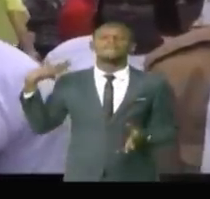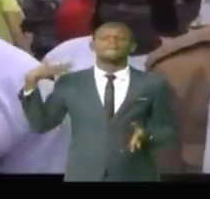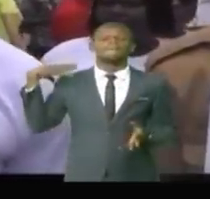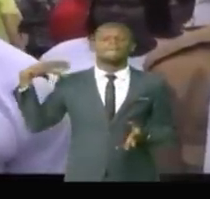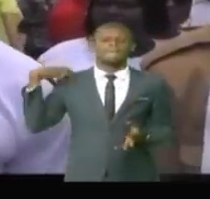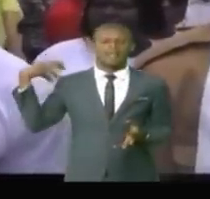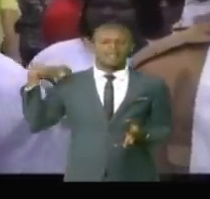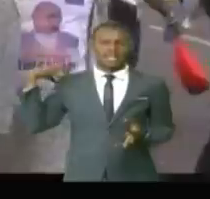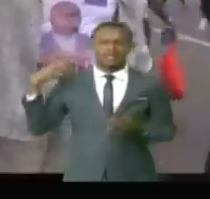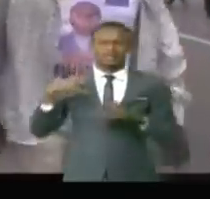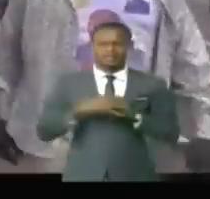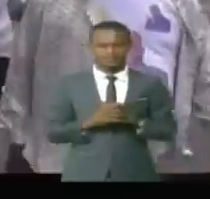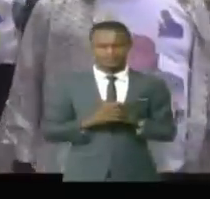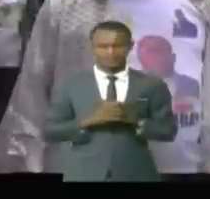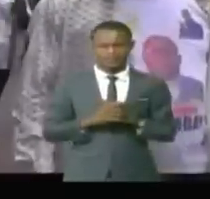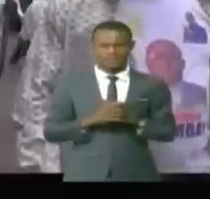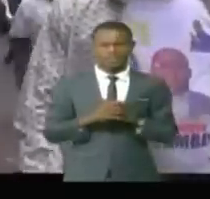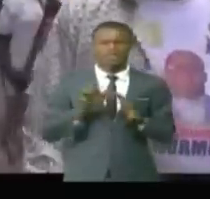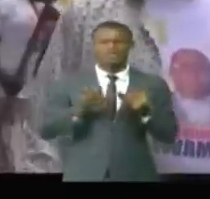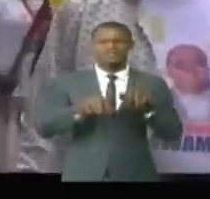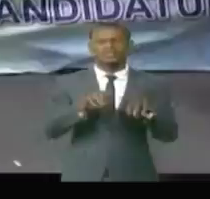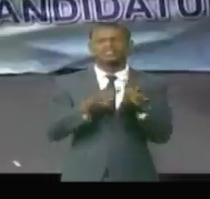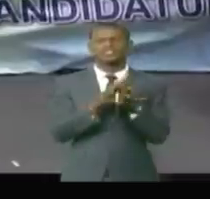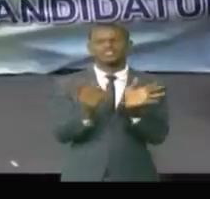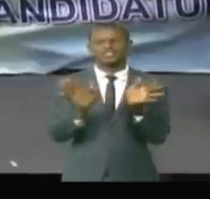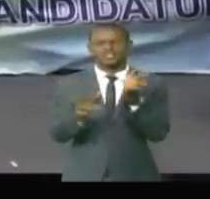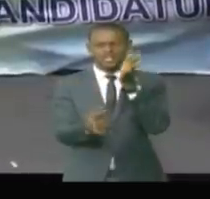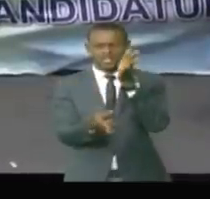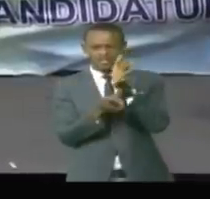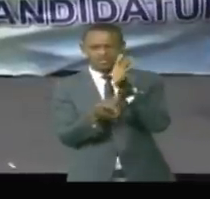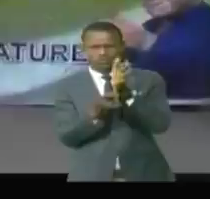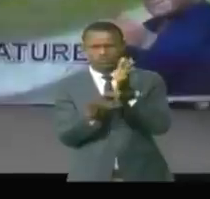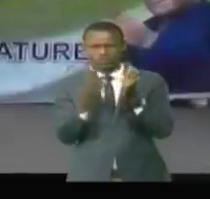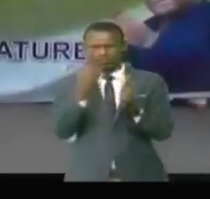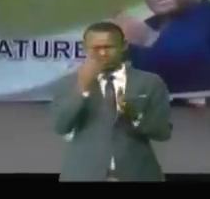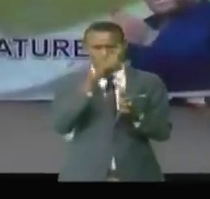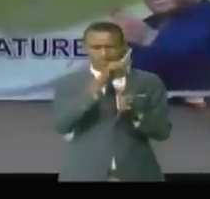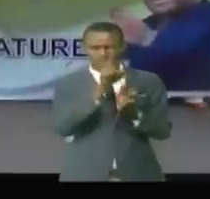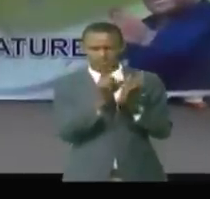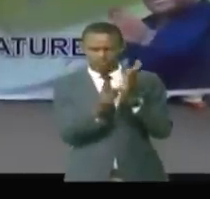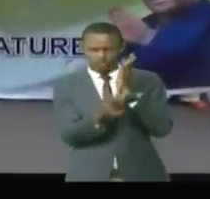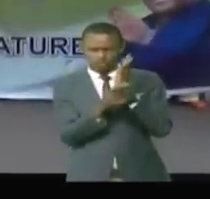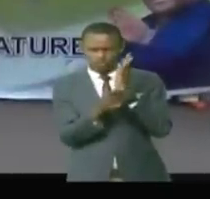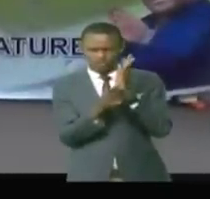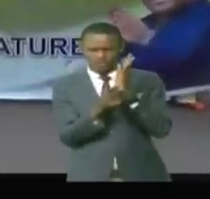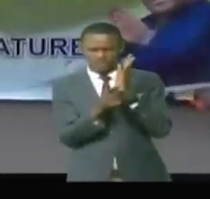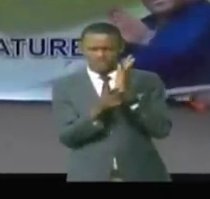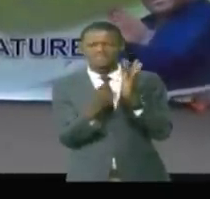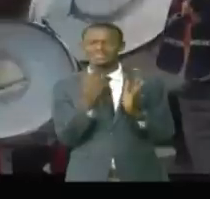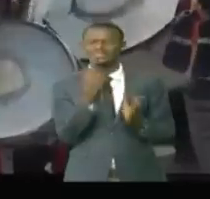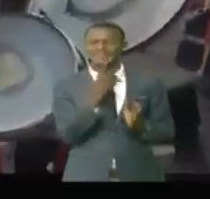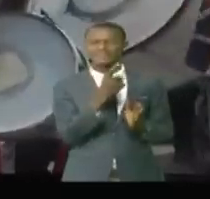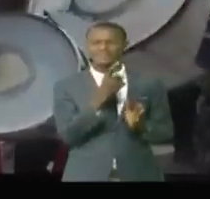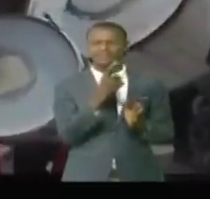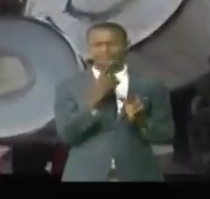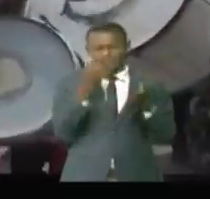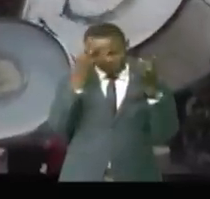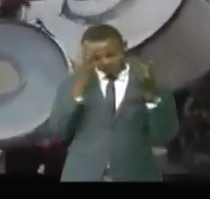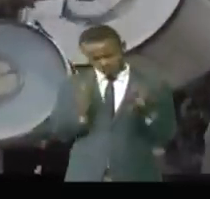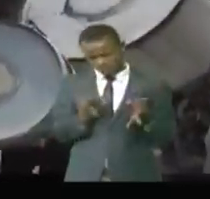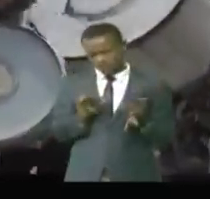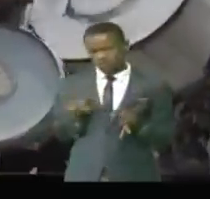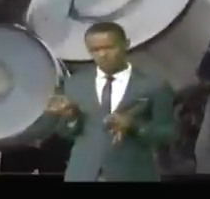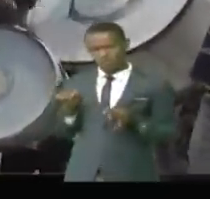en charge de la logistique, le geste posé par le chef de l'État est une preuve de la consolidation de la démocratie